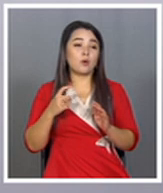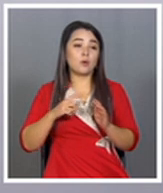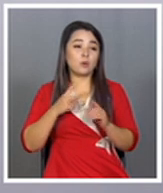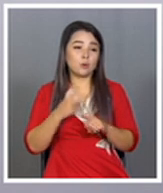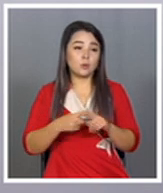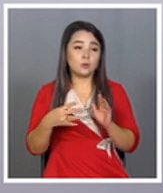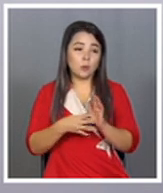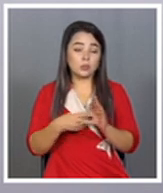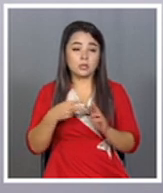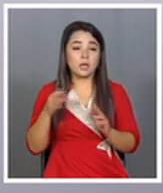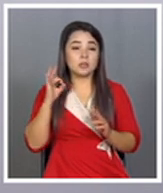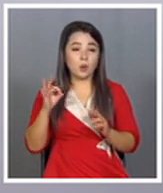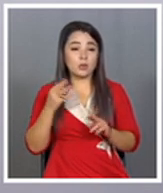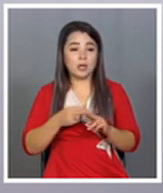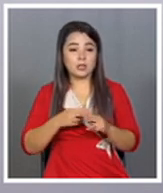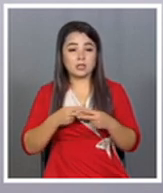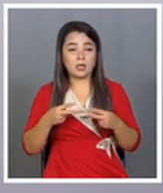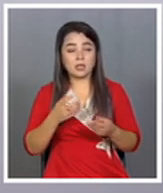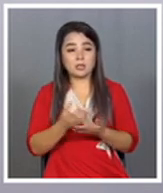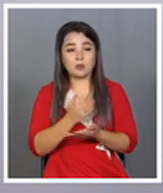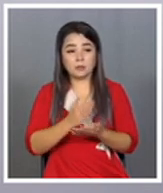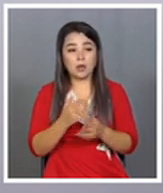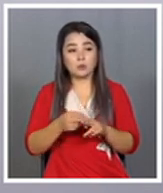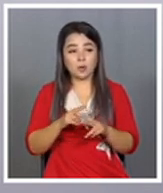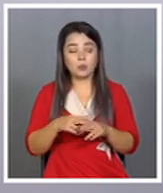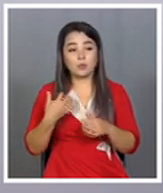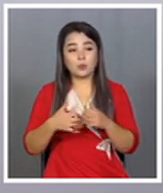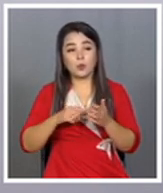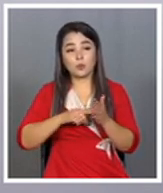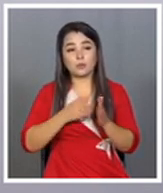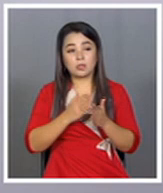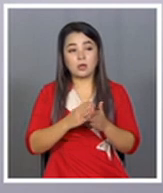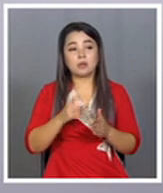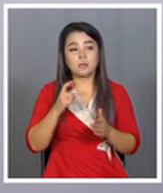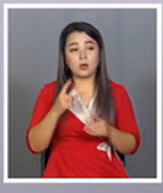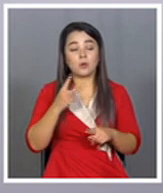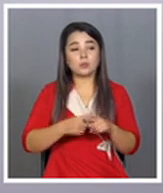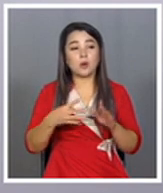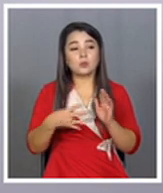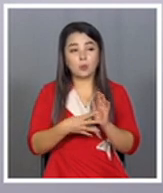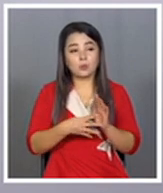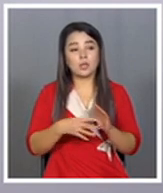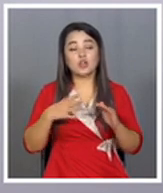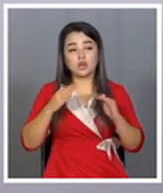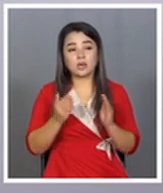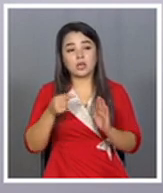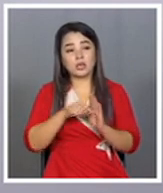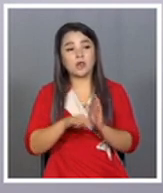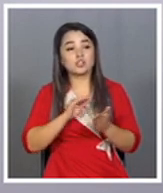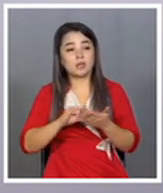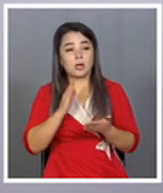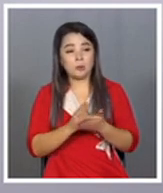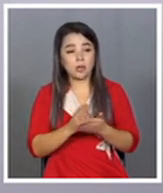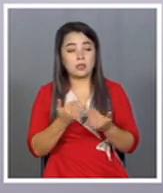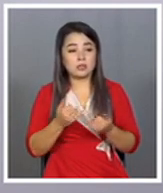9, тең 0 теңдеуі шығады. Бұл жерде ортақ көбейткіш X қосылған 9-ды жақшаның сыртына шығарып жазамыз. Онда